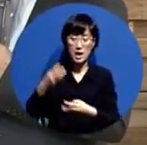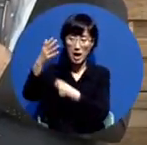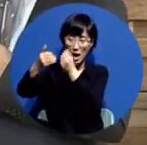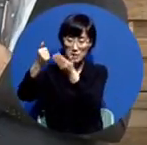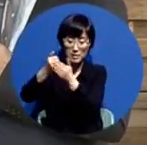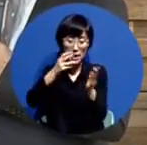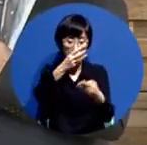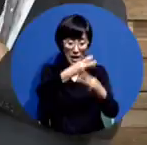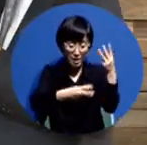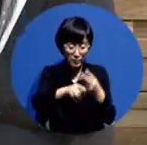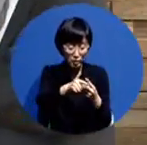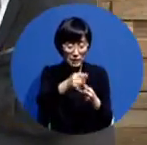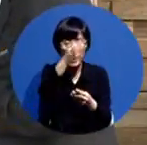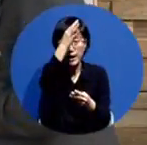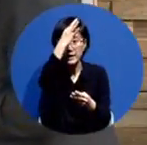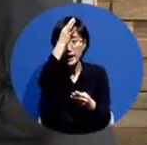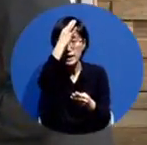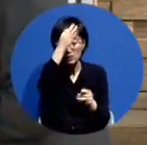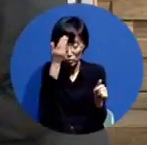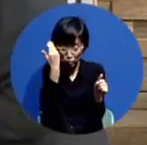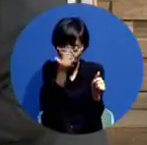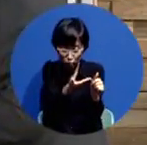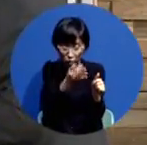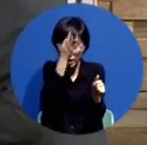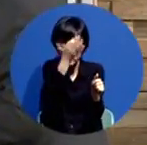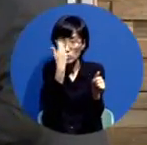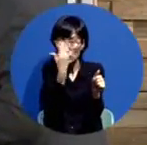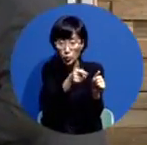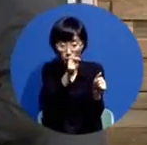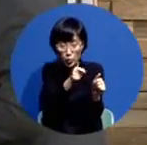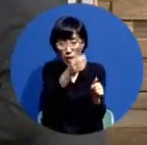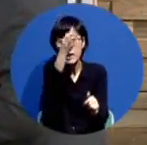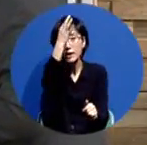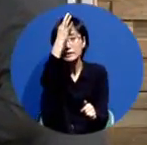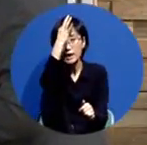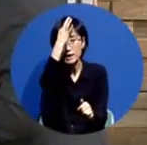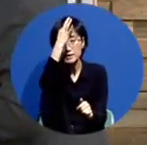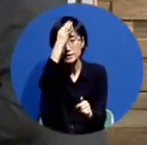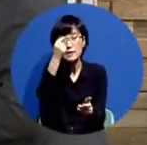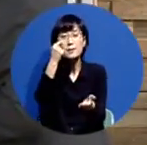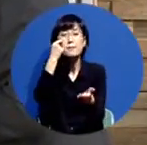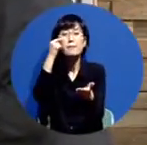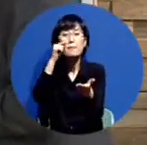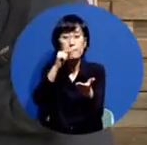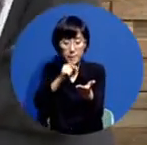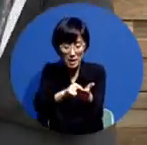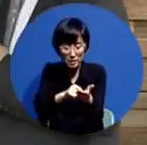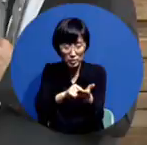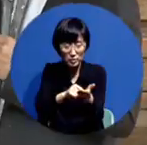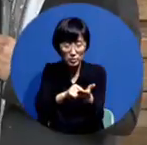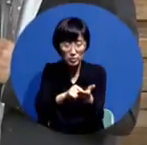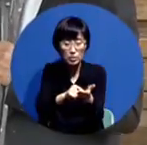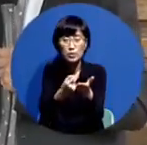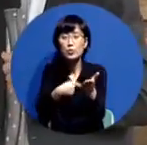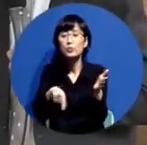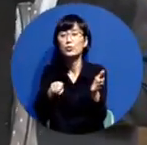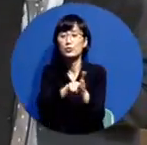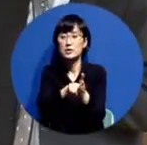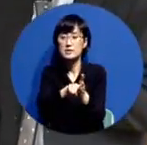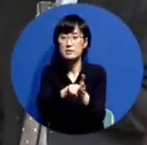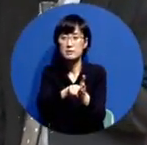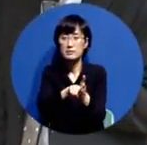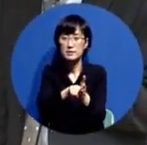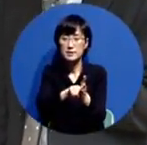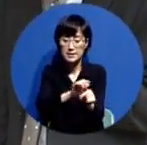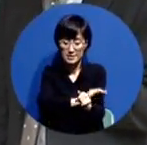有这样的才能 그달란트를개발할수있도록우리교육자들이항상렘넌트들에게마음을줘야됩니다 为了